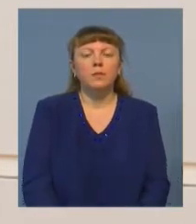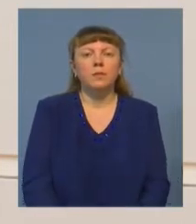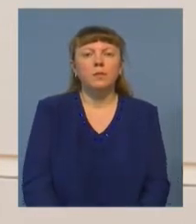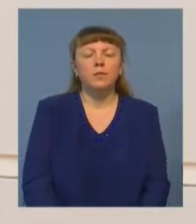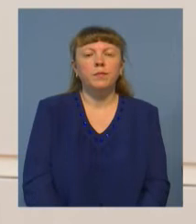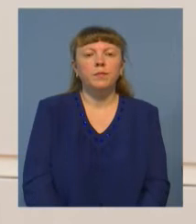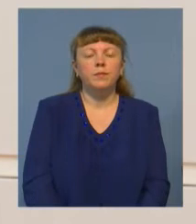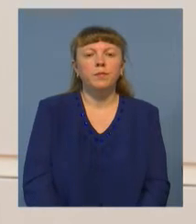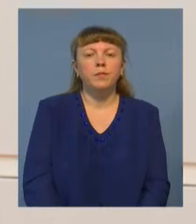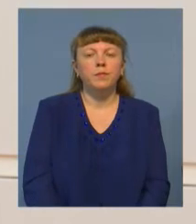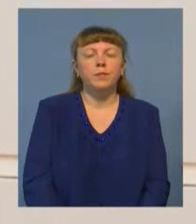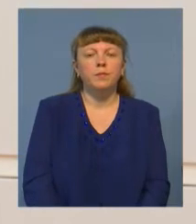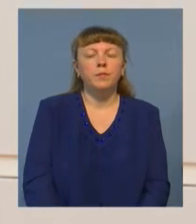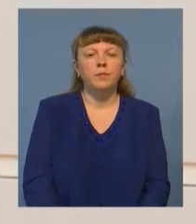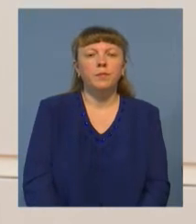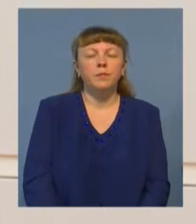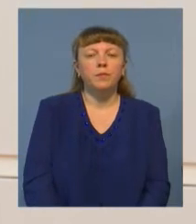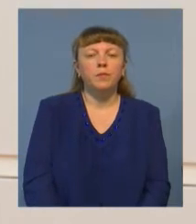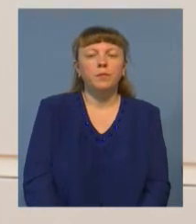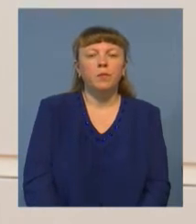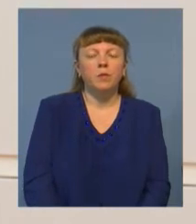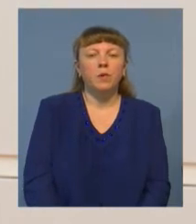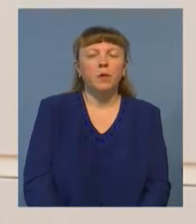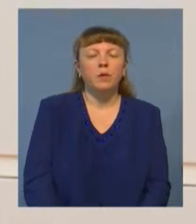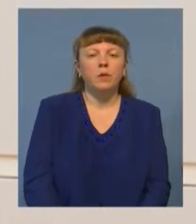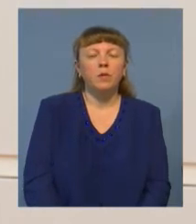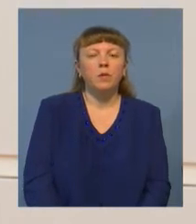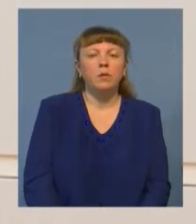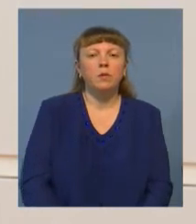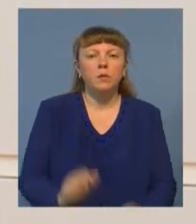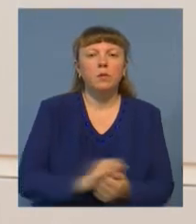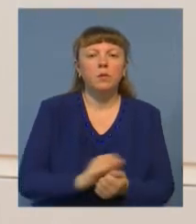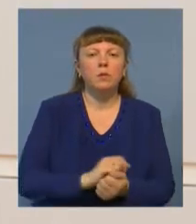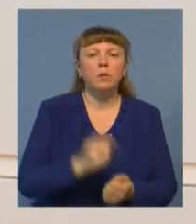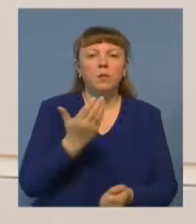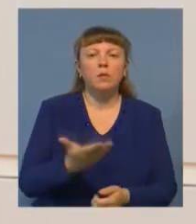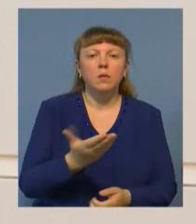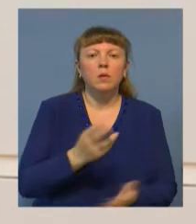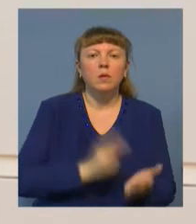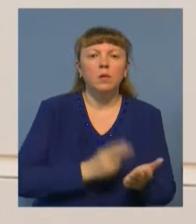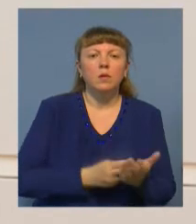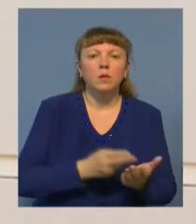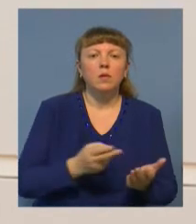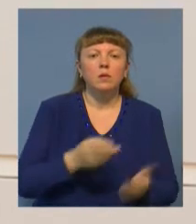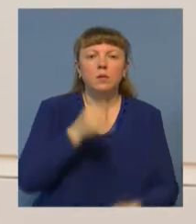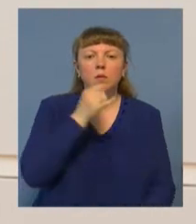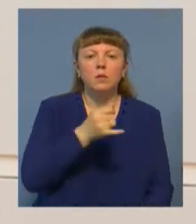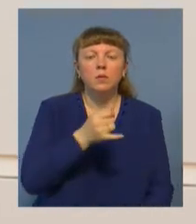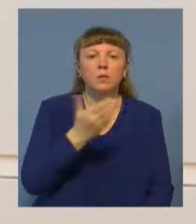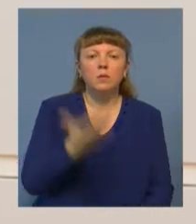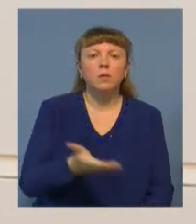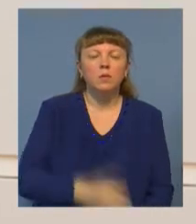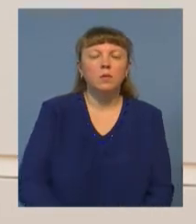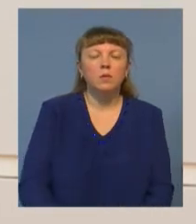По документам, которые предоставляют, вот в ходе подготовки мы выясняем доказательства, которые могут быть